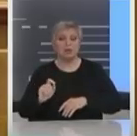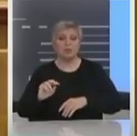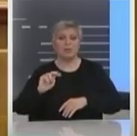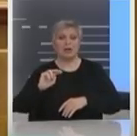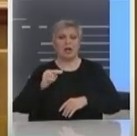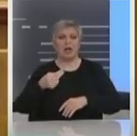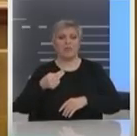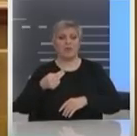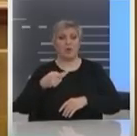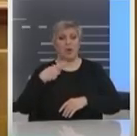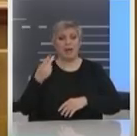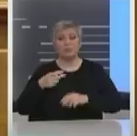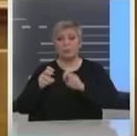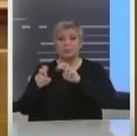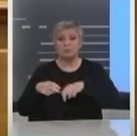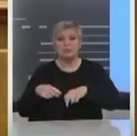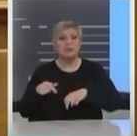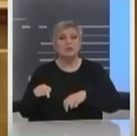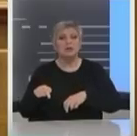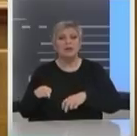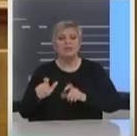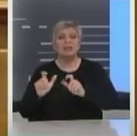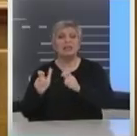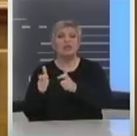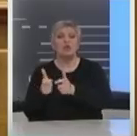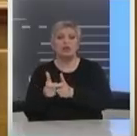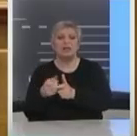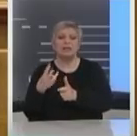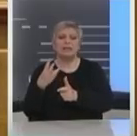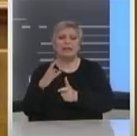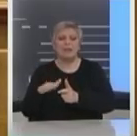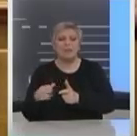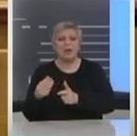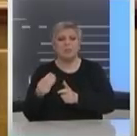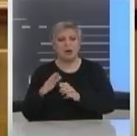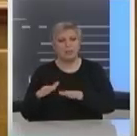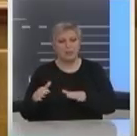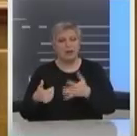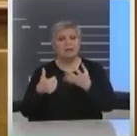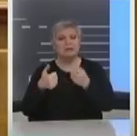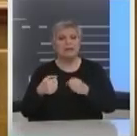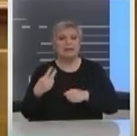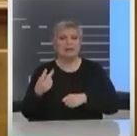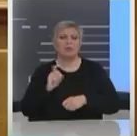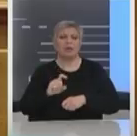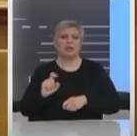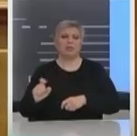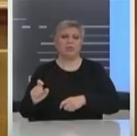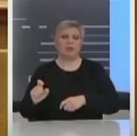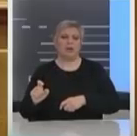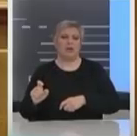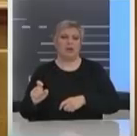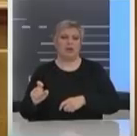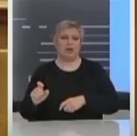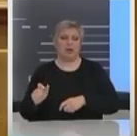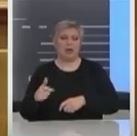από 67.000 τρίτεκνες και πολύτεκνες οικογένειες. Την ώρα που πανηγυρίζετε για